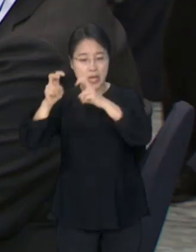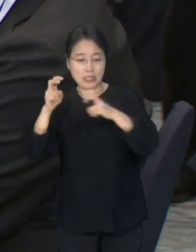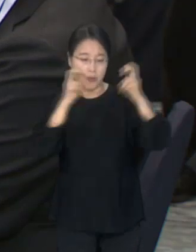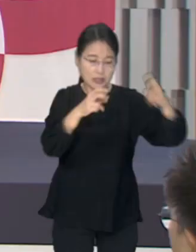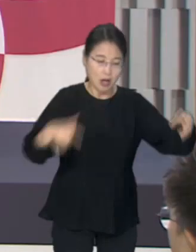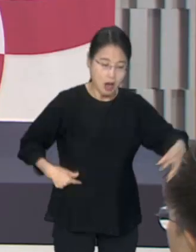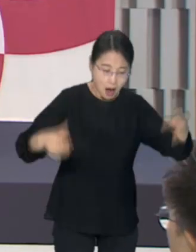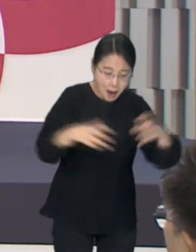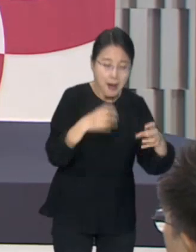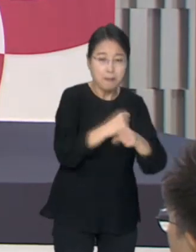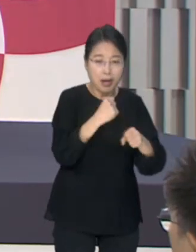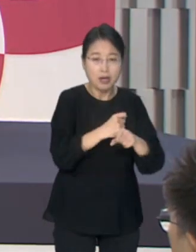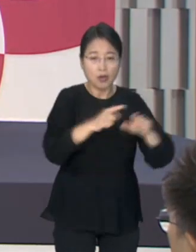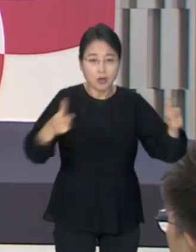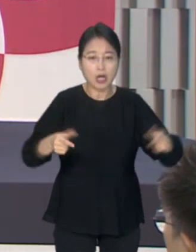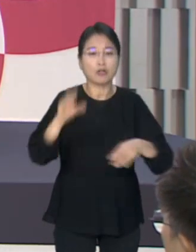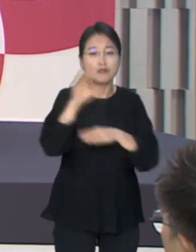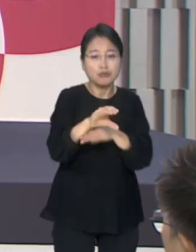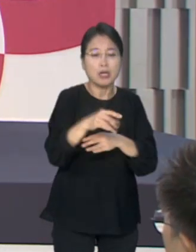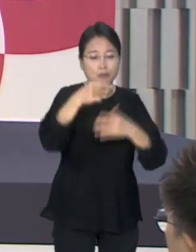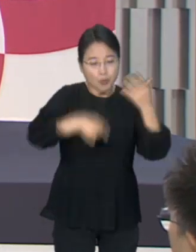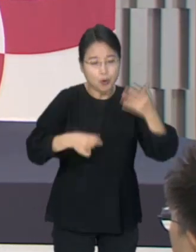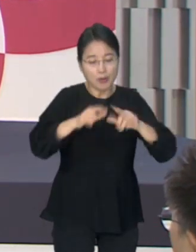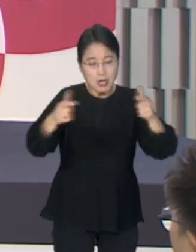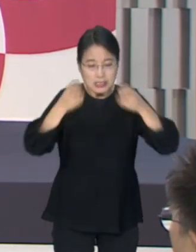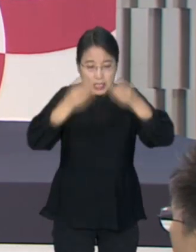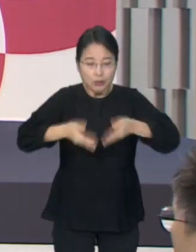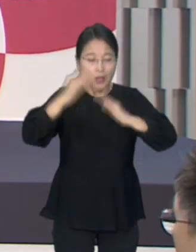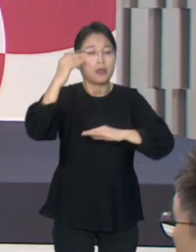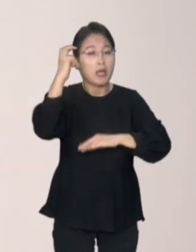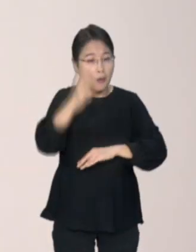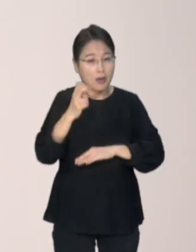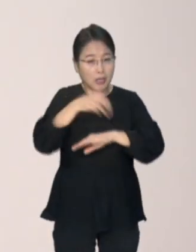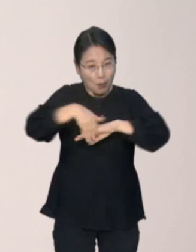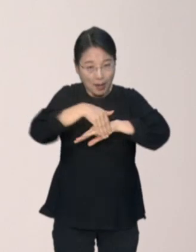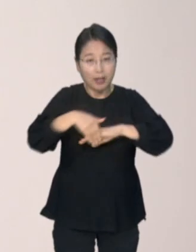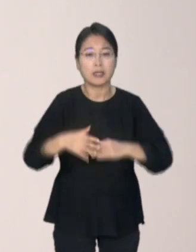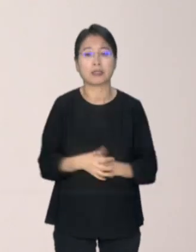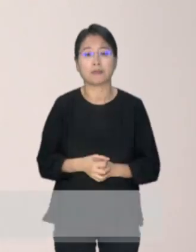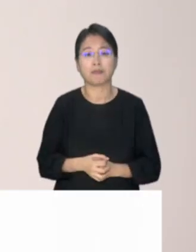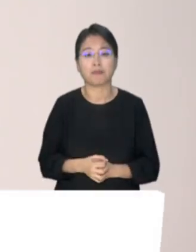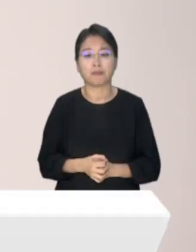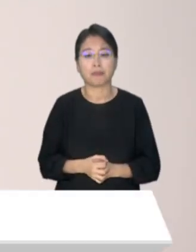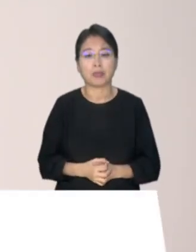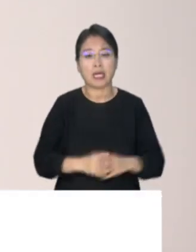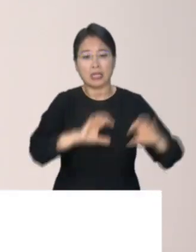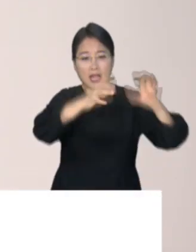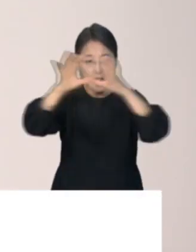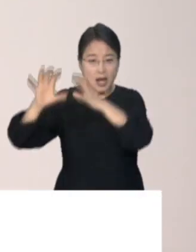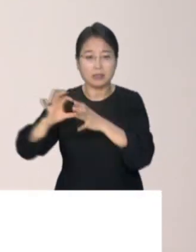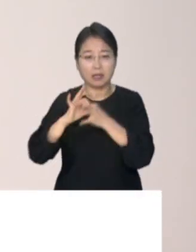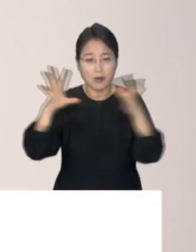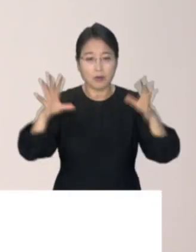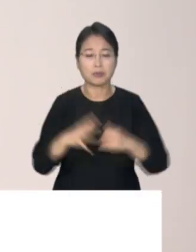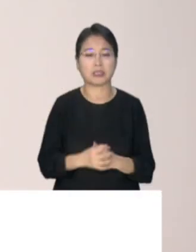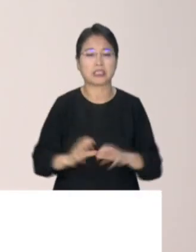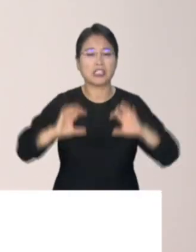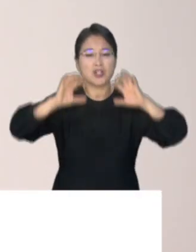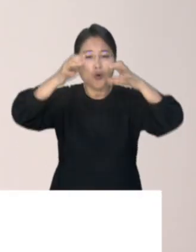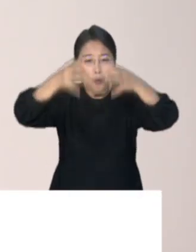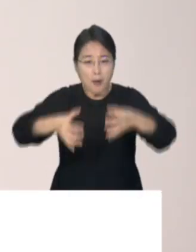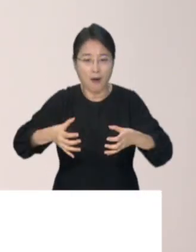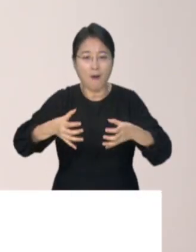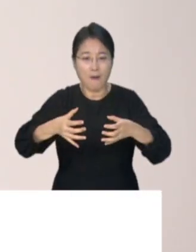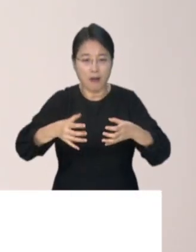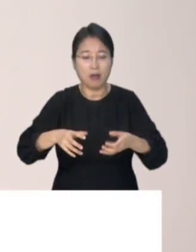위한 전형 투자 프로그램 신설도 검토하기로 했습니다. 앞으로는 국경 없이 글로벌